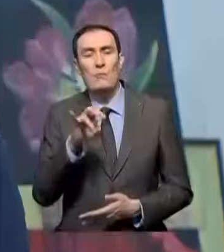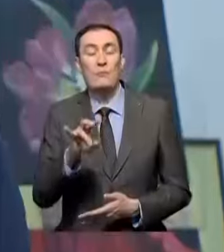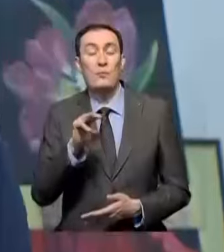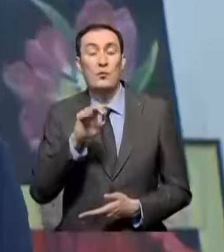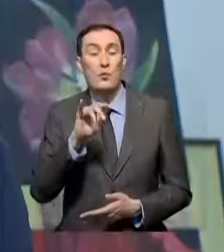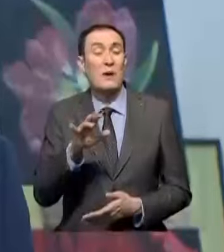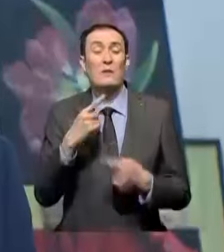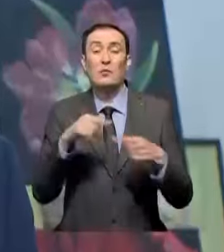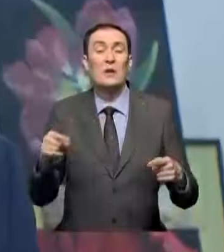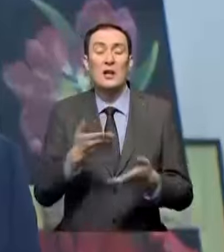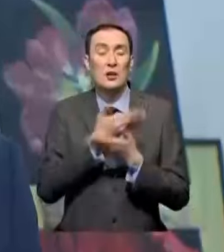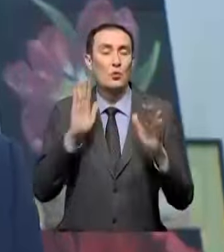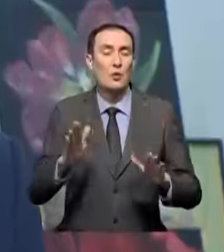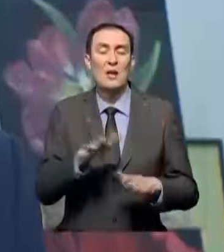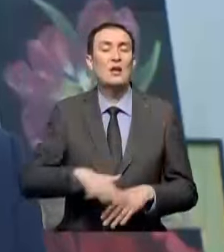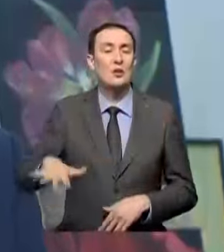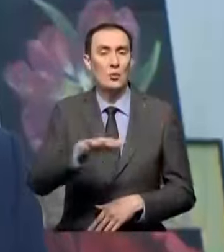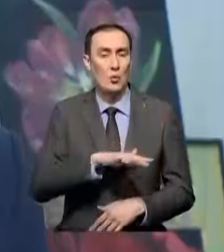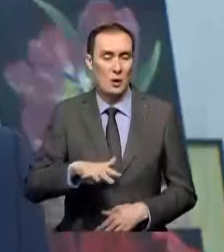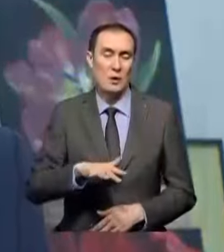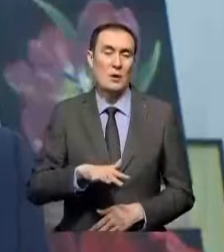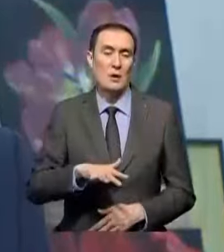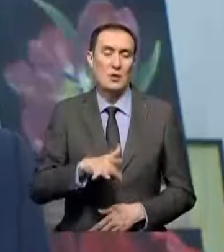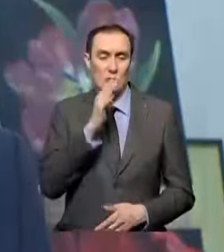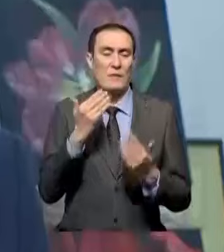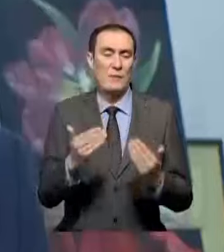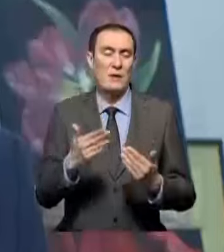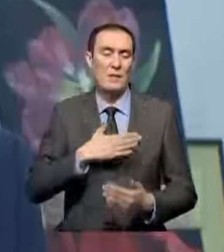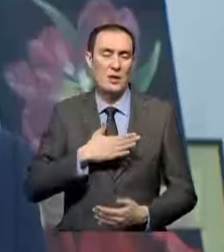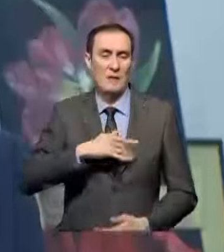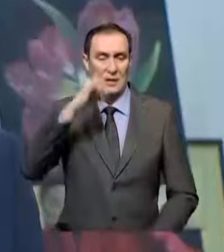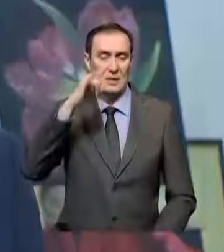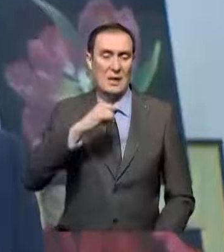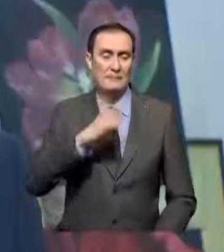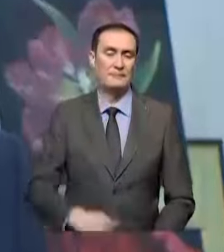больше нигде не прорастают, только на территории современного нашего Казахстана.